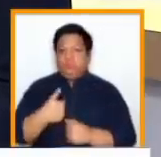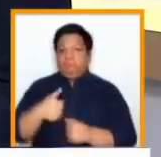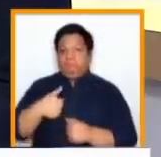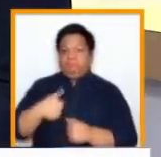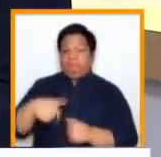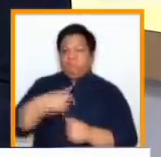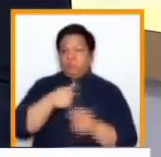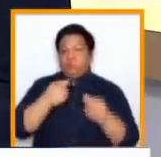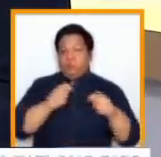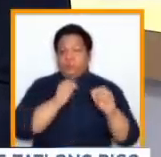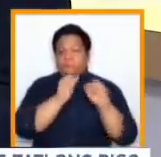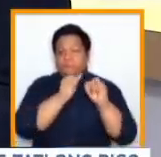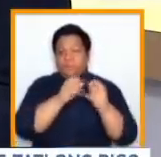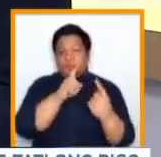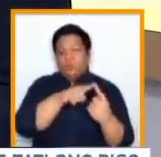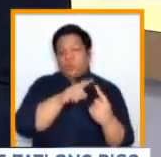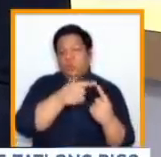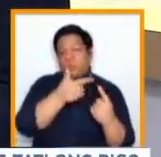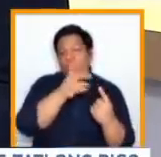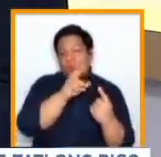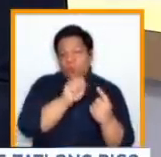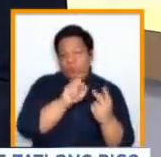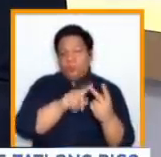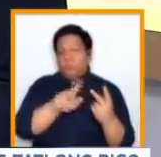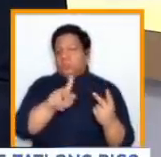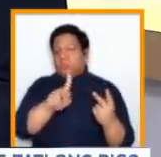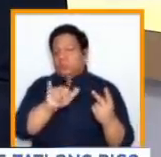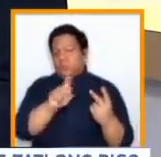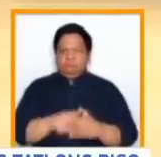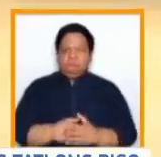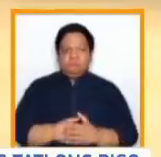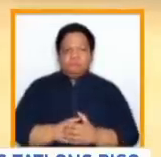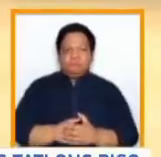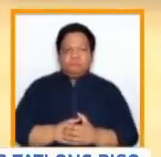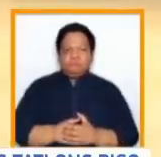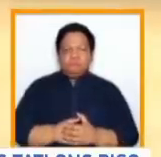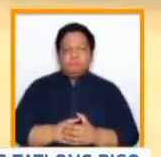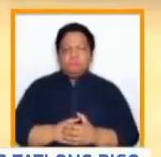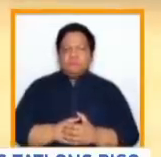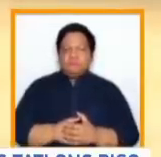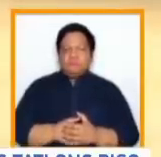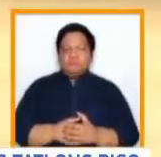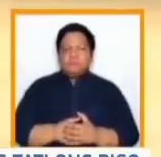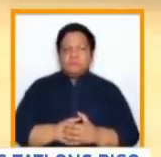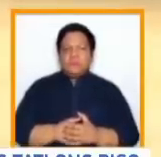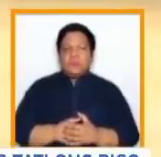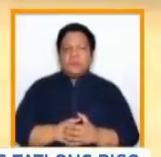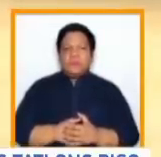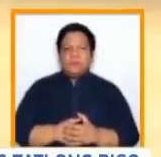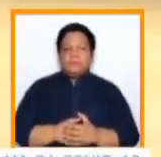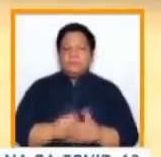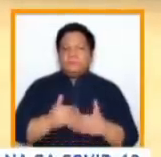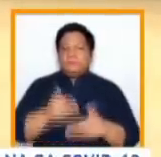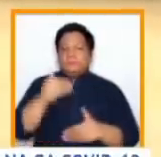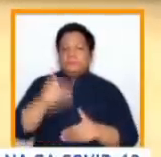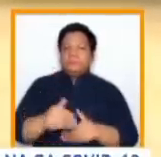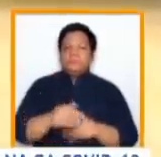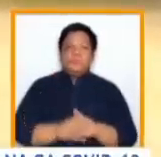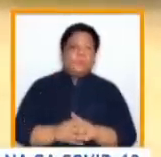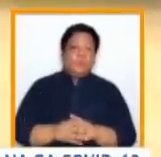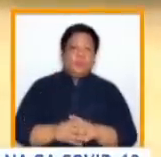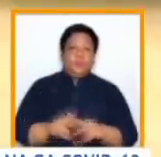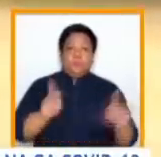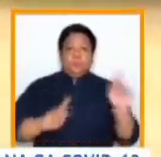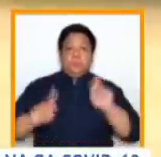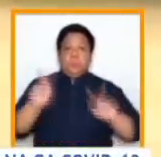Senador Gordon at Pangilinan kaugnay ng mga bagong pahayag ni Pangulong Duterte. Magkakaiba reaksyon ng publiko matas i-anunsyo ni Pangulong Duterte na pwede